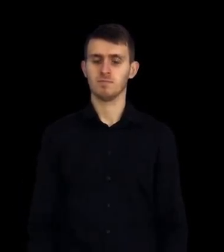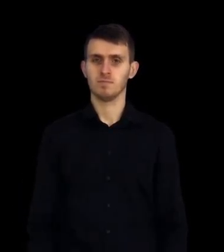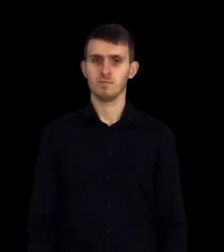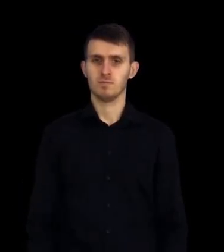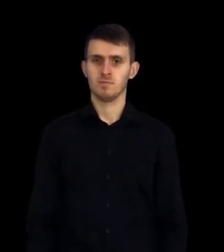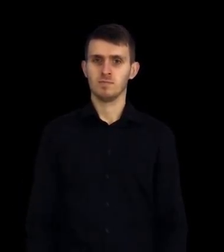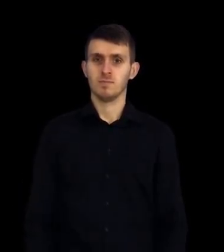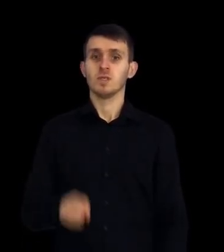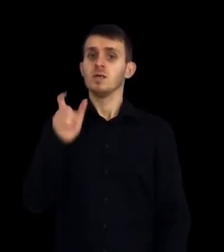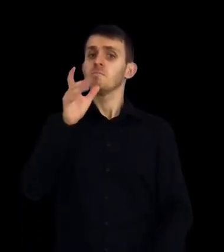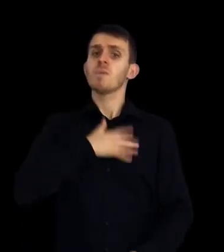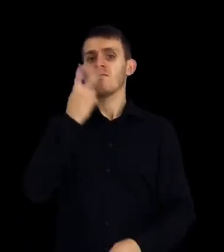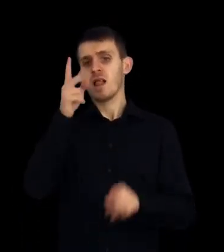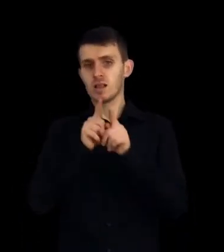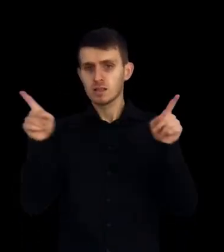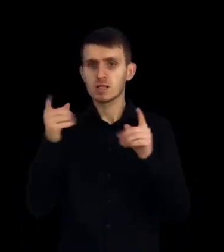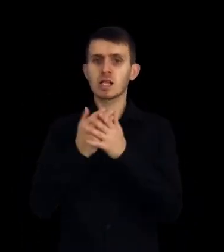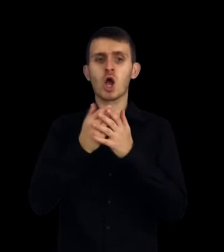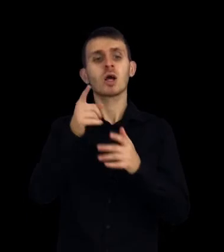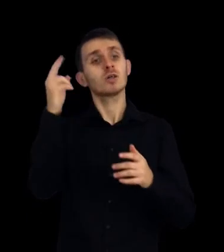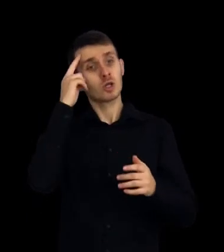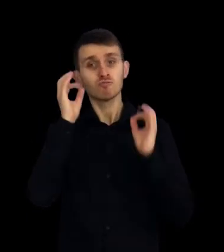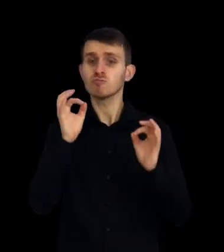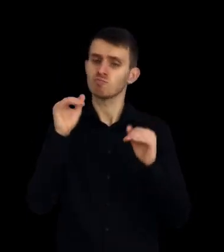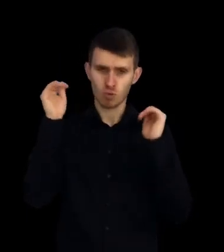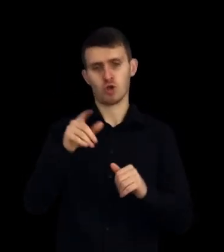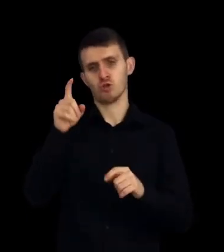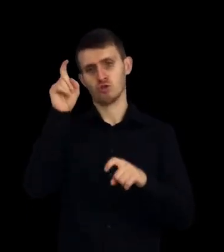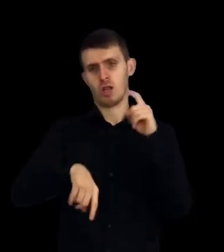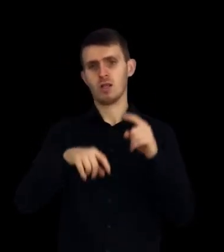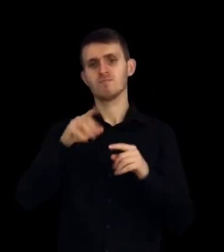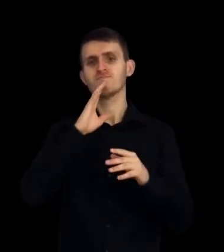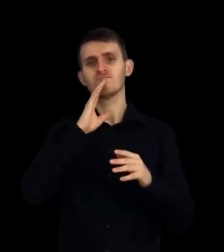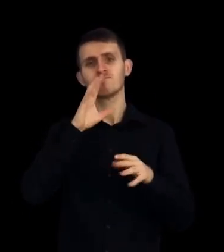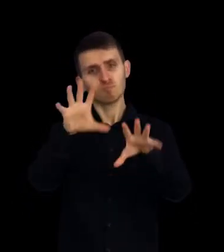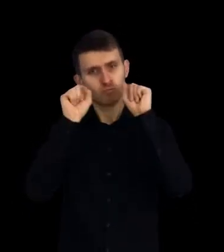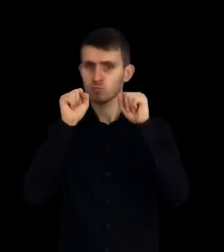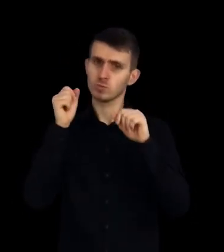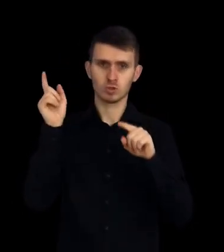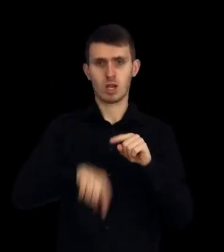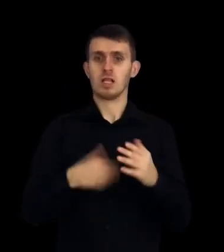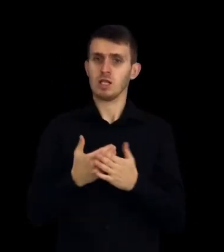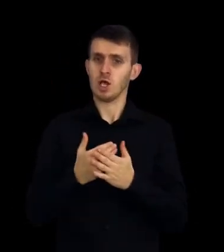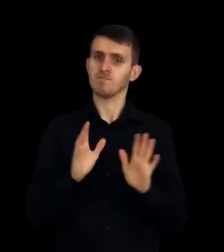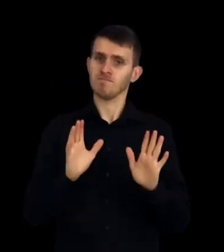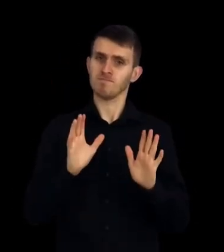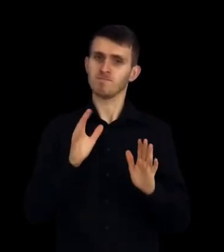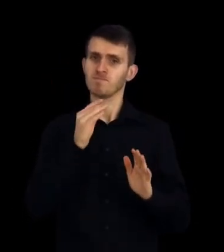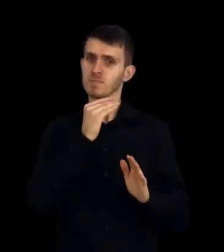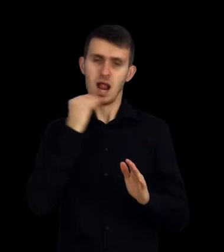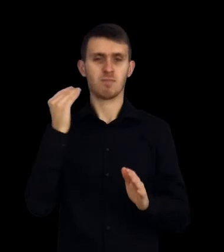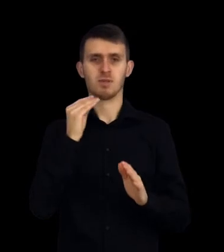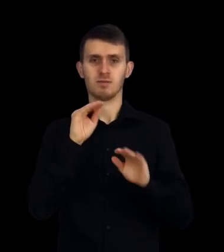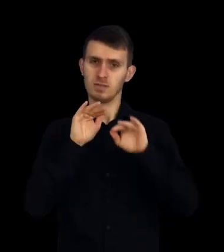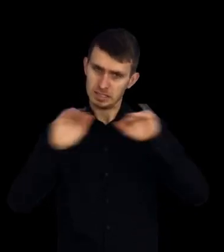ponieważ ten fragment jest bardzo dwuznaczny i można go źle zrozumieć Staramy się unikać używania tego znaku mnożenia